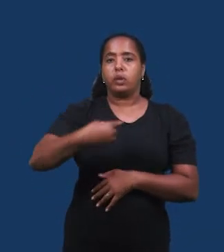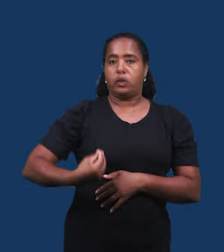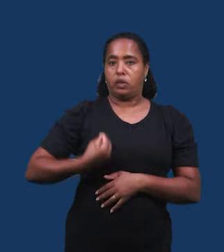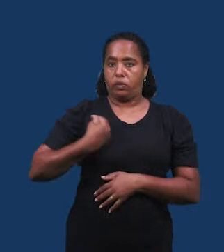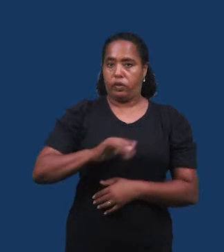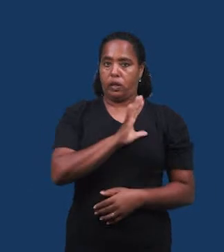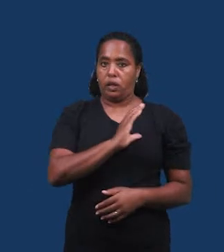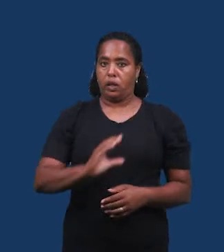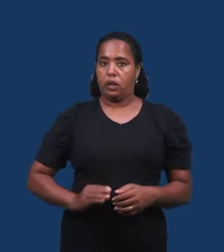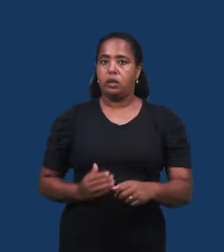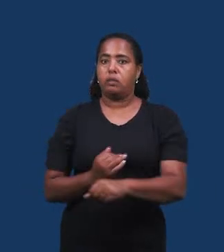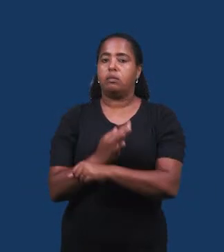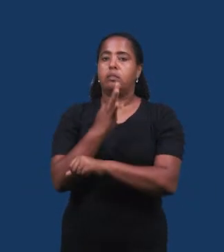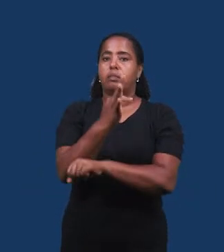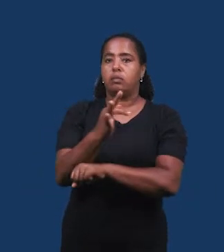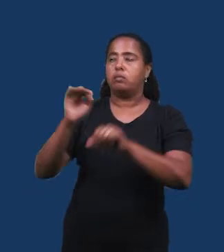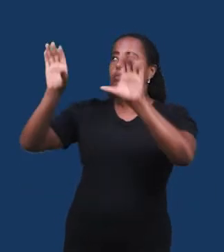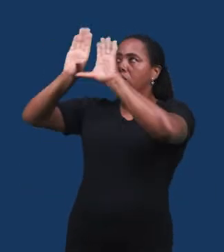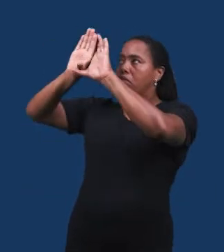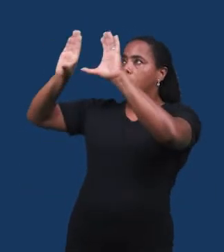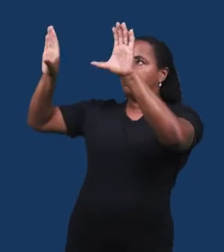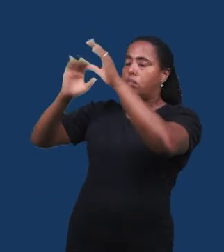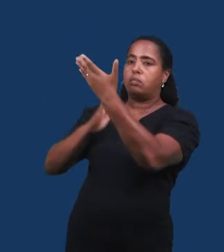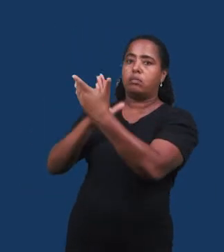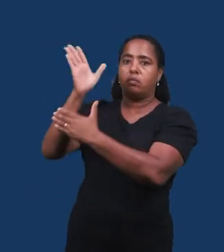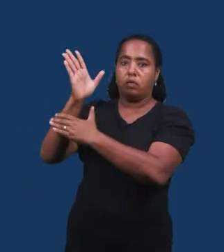Dieu avec nous.